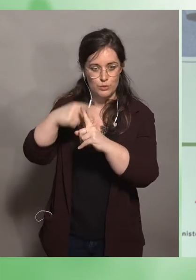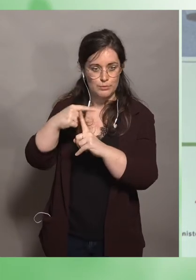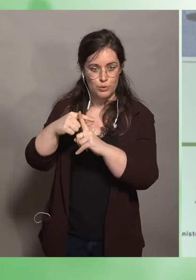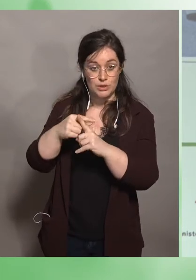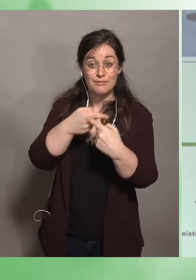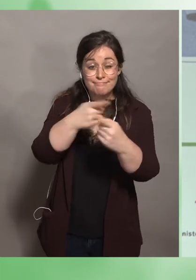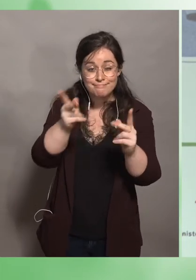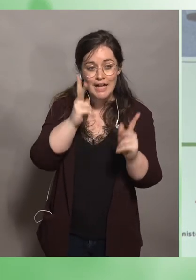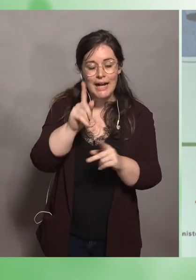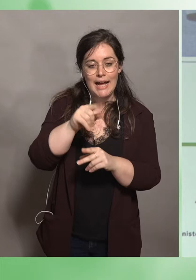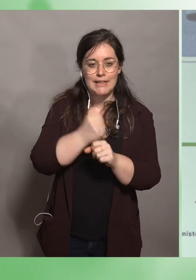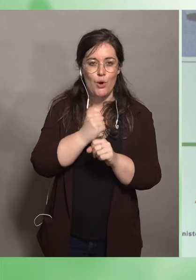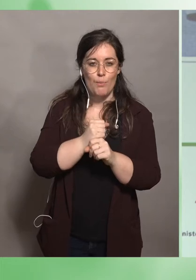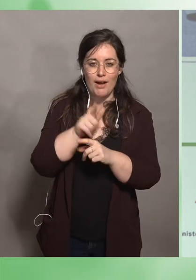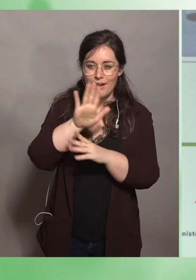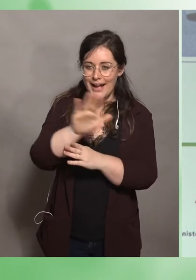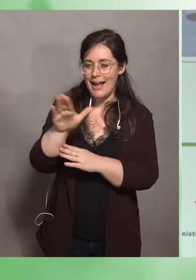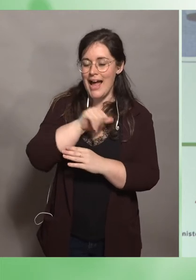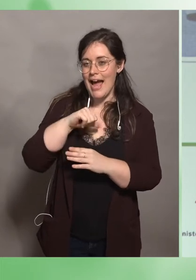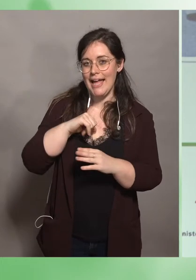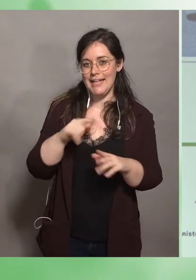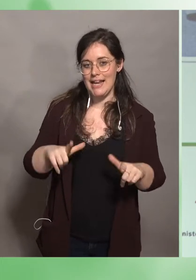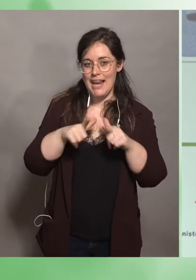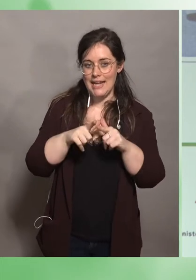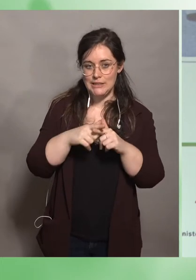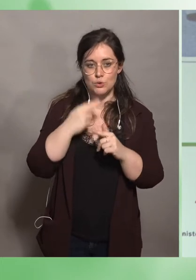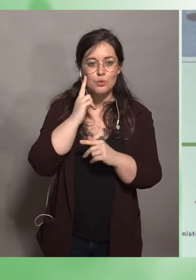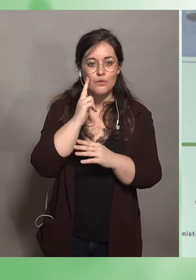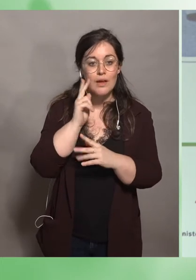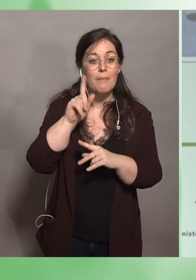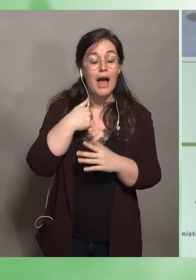das genauso mit Ihrer Leistung als Unternehmerin und als Unternehmer, aber auch mit einer